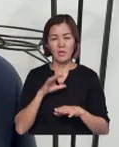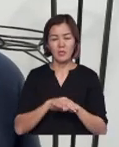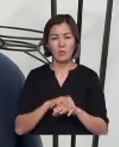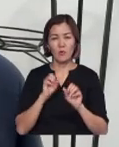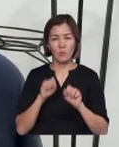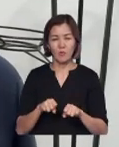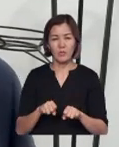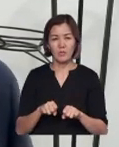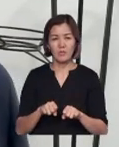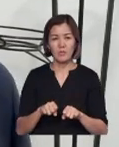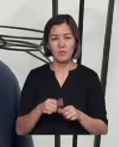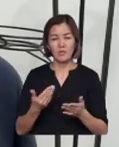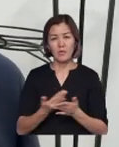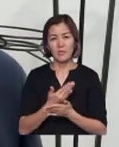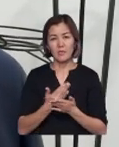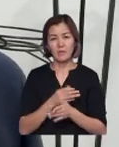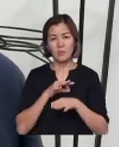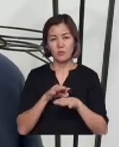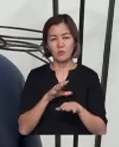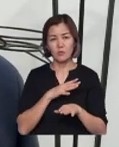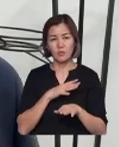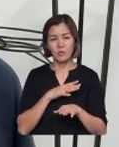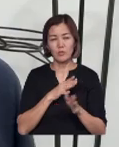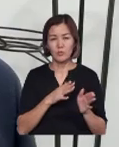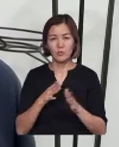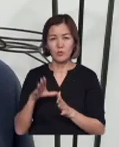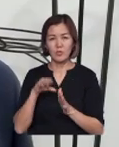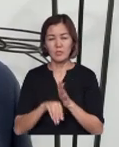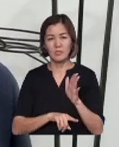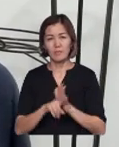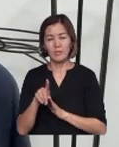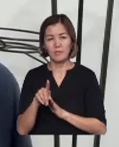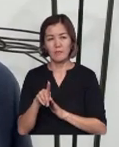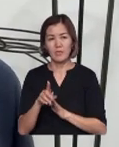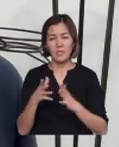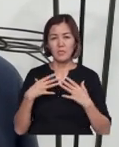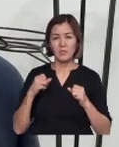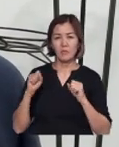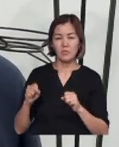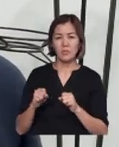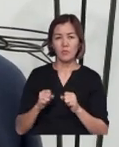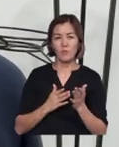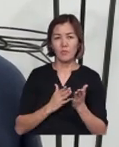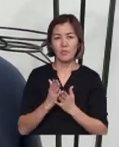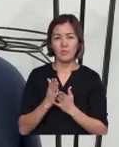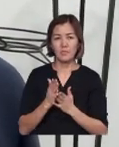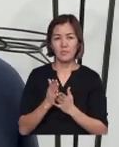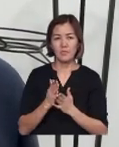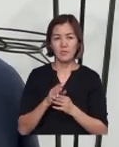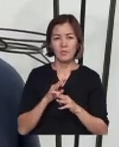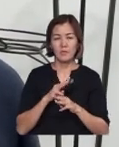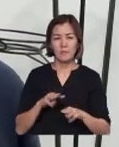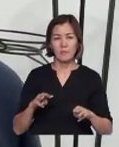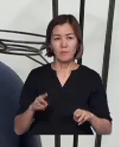бүгін біраз әңгімелер жүргіздік. Осы жүйе енгізілгелі бері денсаулық сақтау саласында енгізіліп жатқан жаңа медициналық